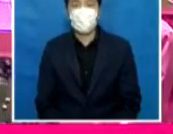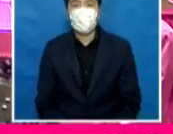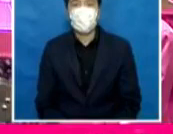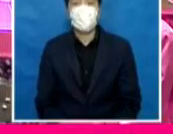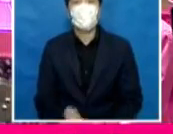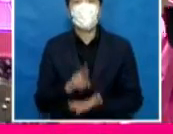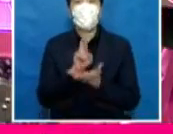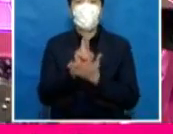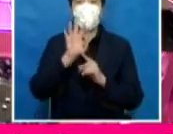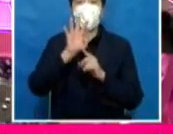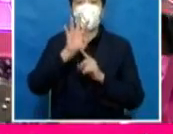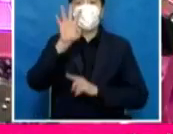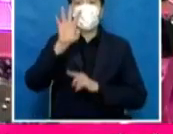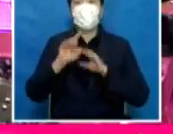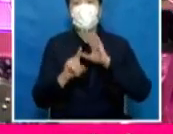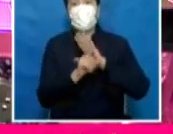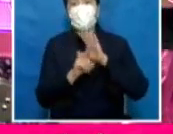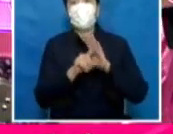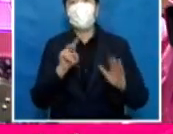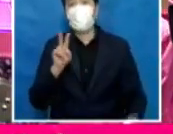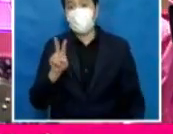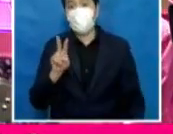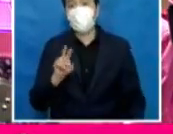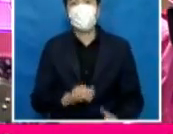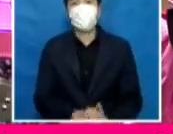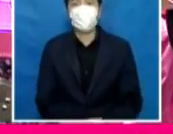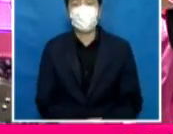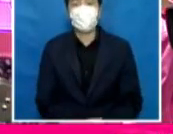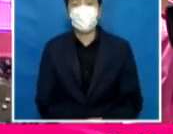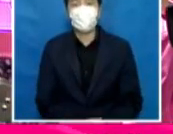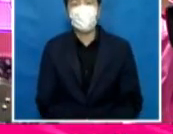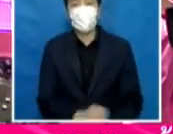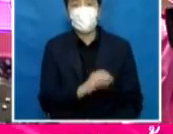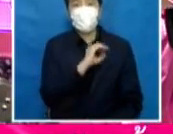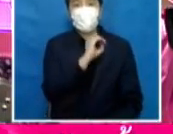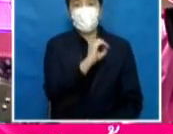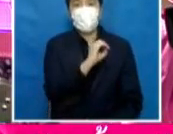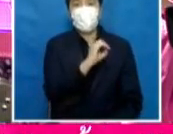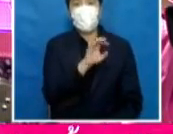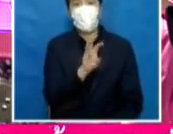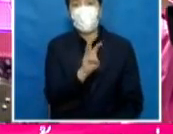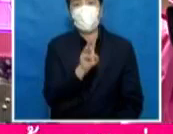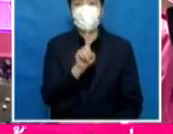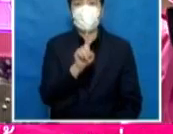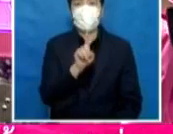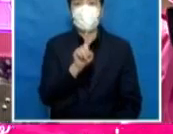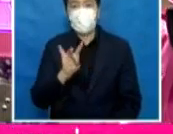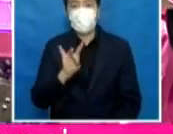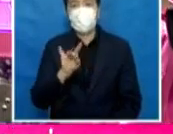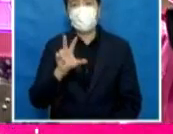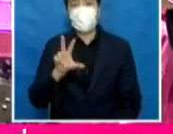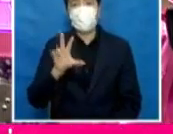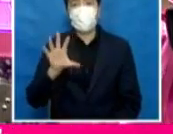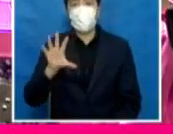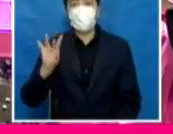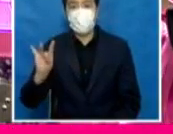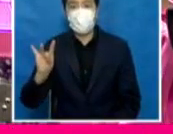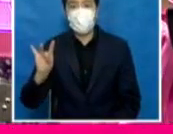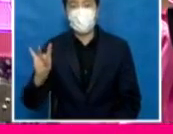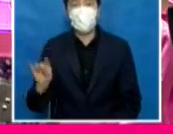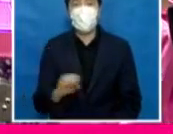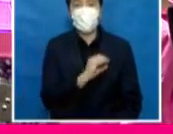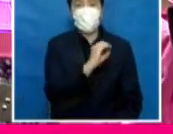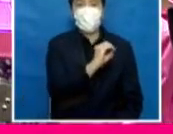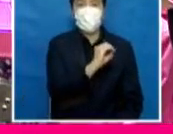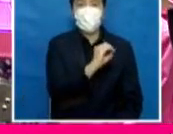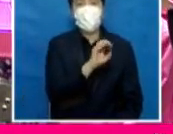อันดับที่4หมุนครั้งที่2เลขที่ออก0 618 358